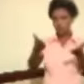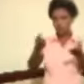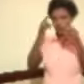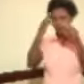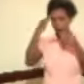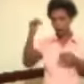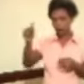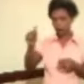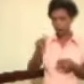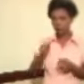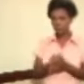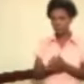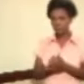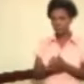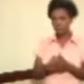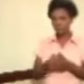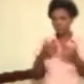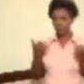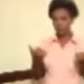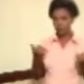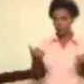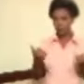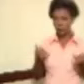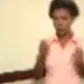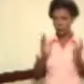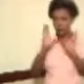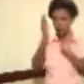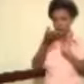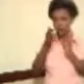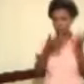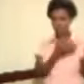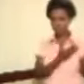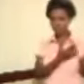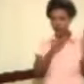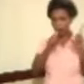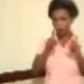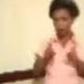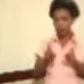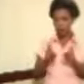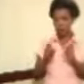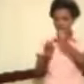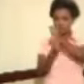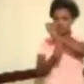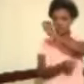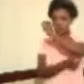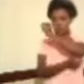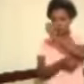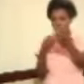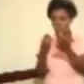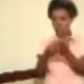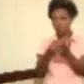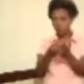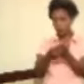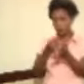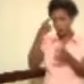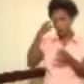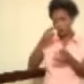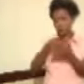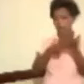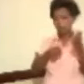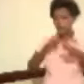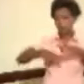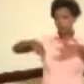il semblait que le dit gouvernement actuel là, que l'a tendu. Donc, question à me poser tout de suite, support budgétaire, qui parle là, et ensuite, prix qui a